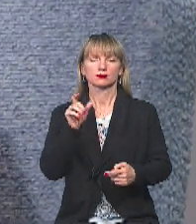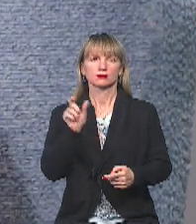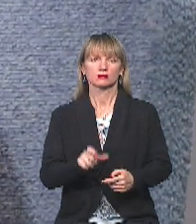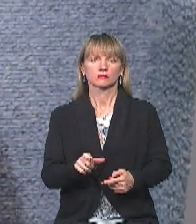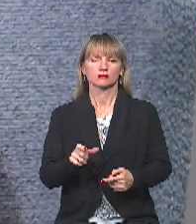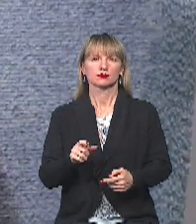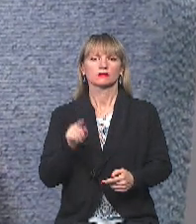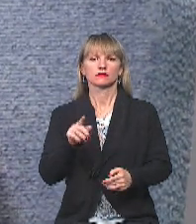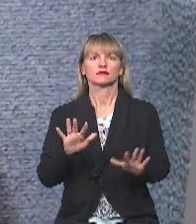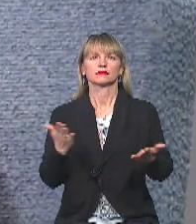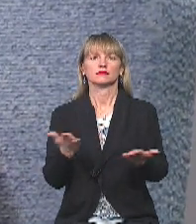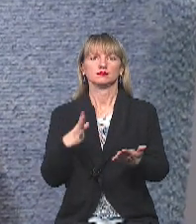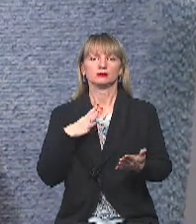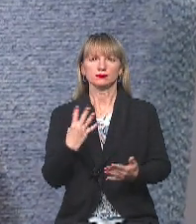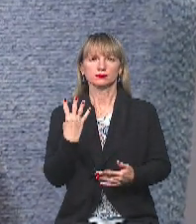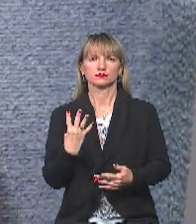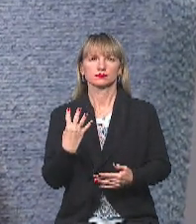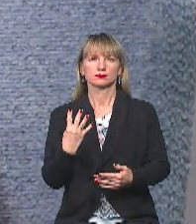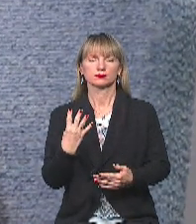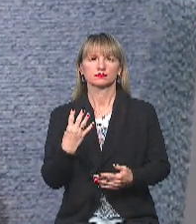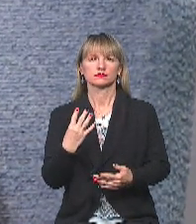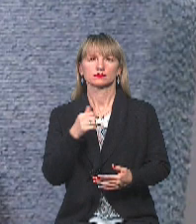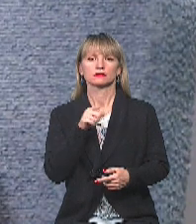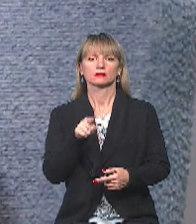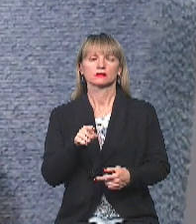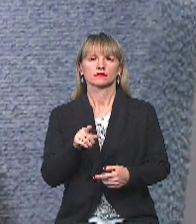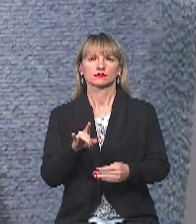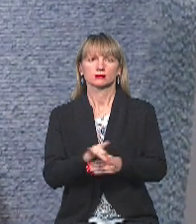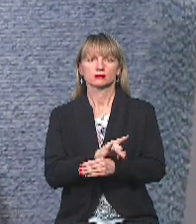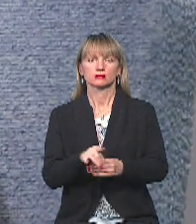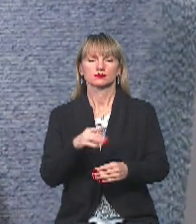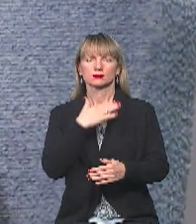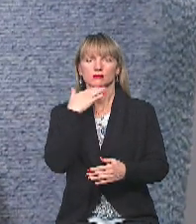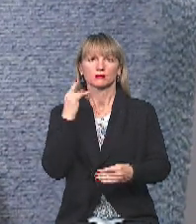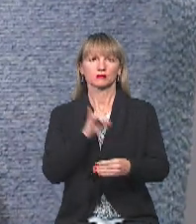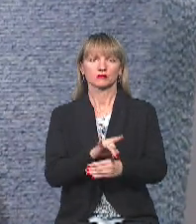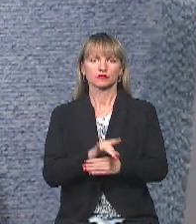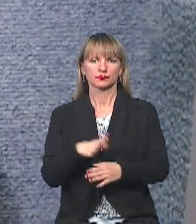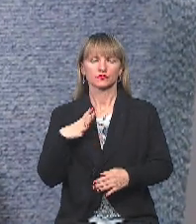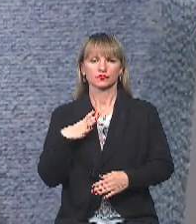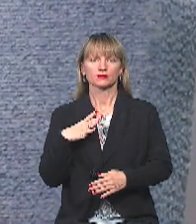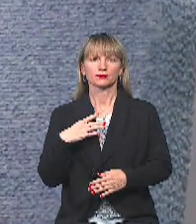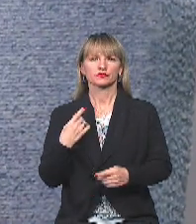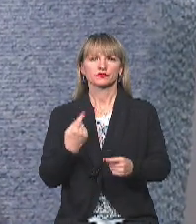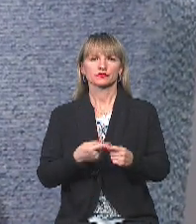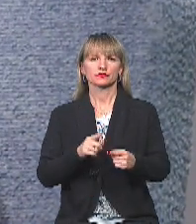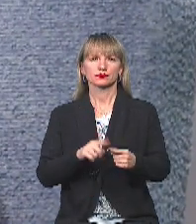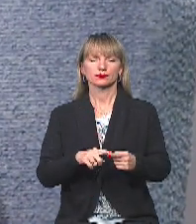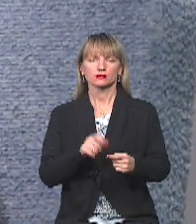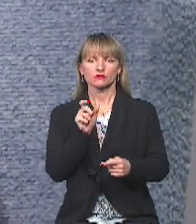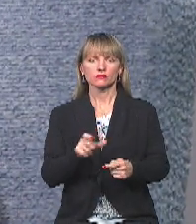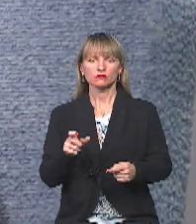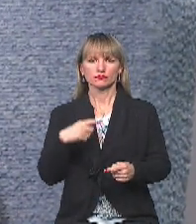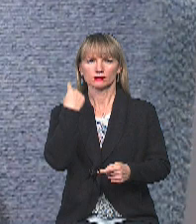ось саме ті події, які відбулися в 4-му, от та фальсифікація, та зухвала брехня, оце знеособлення людей,